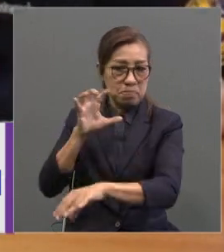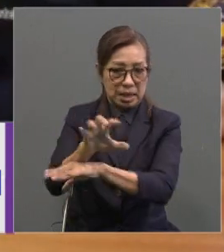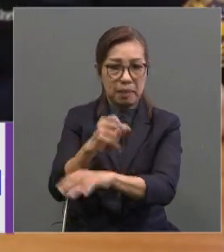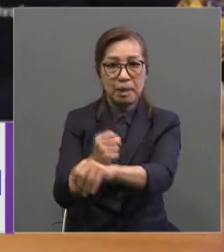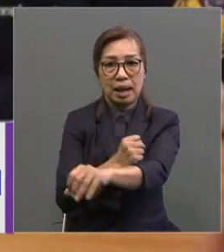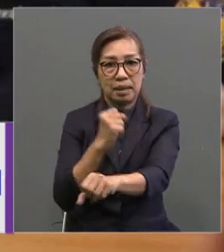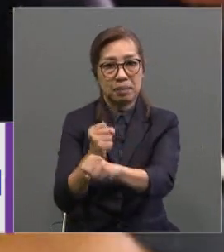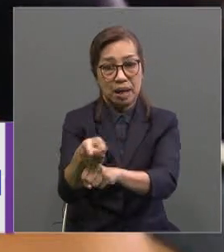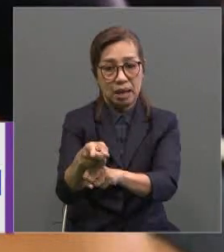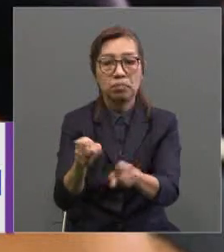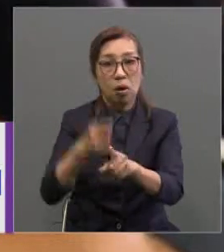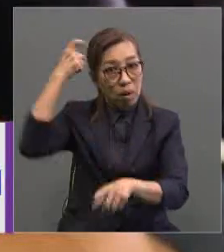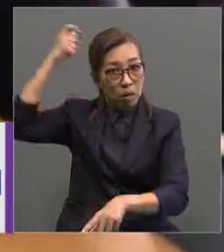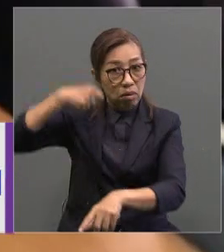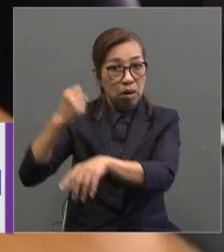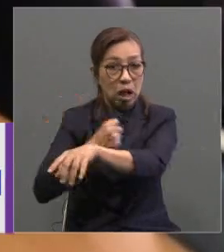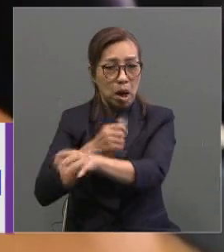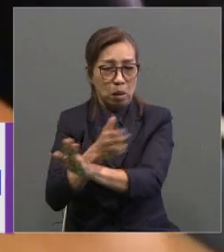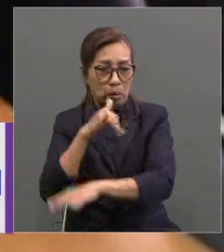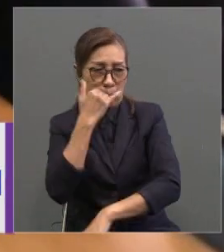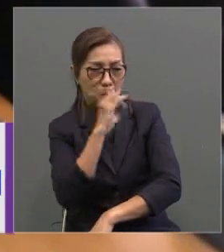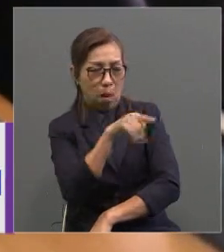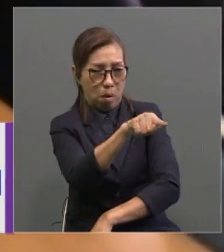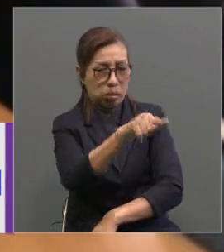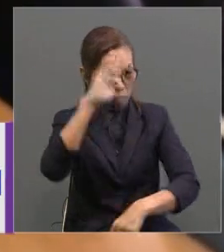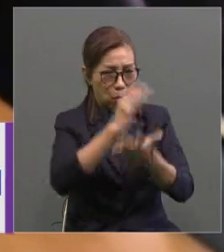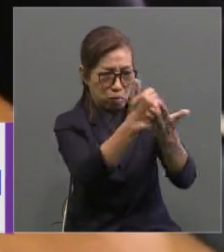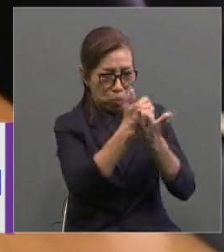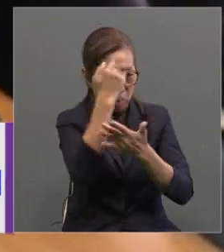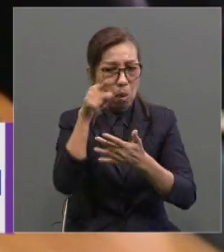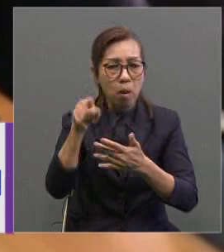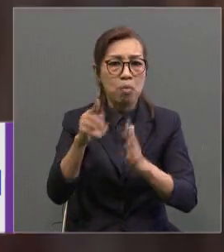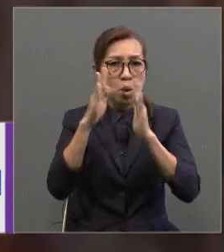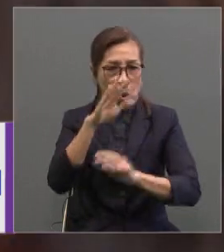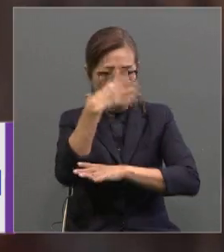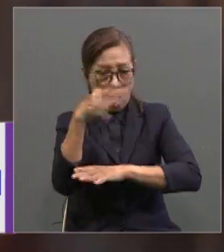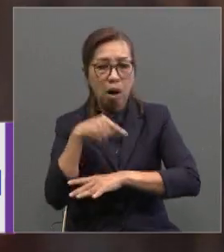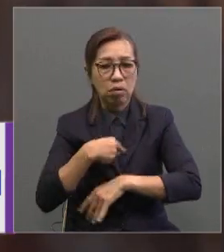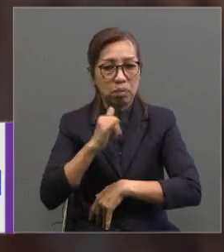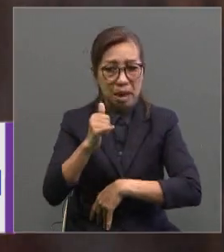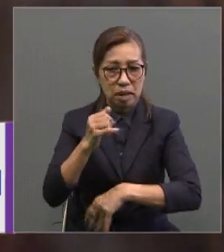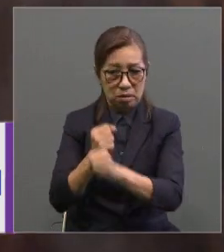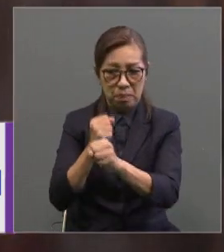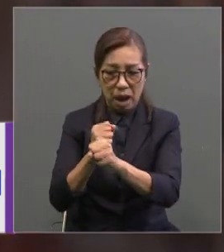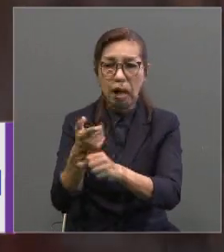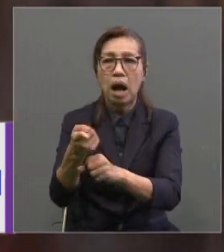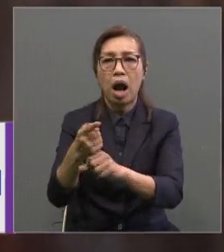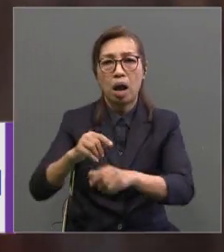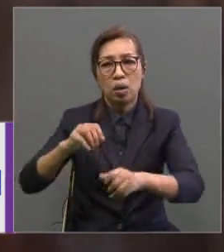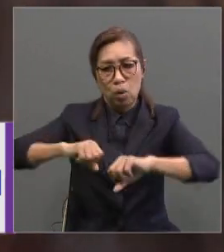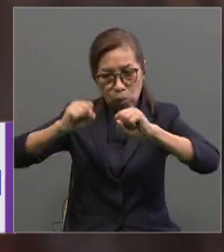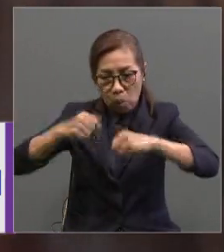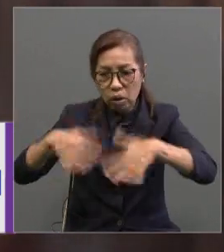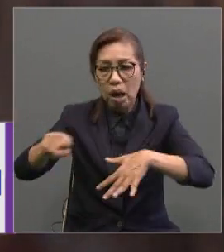งานสัญชาติเมียนมาร์ครับแจ้งขอความช่วยเหลือเนื่องจากถูกในหน้านั้นหลอกจ้างงานที่ไม่เป็นไปตามข้อตกลงนายจ้าง